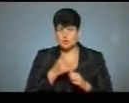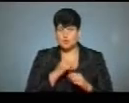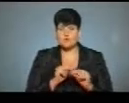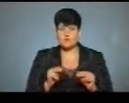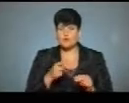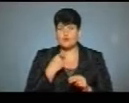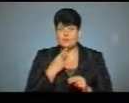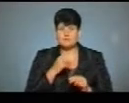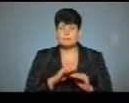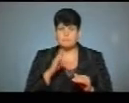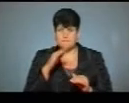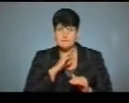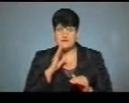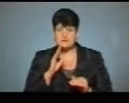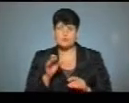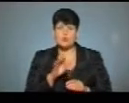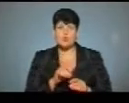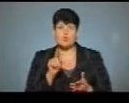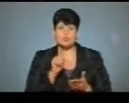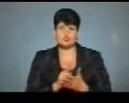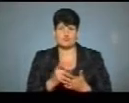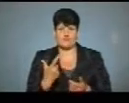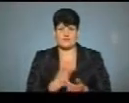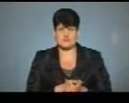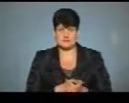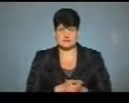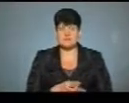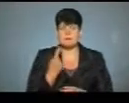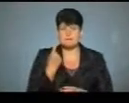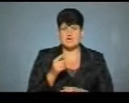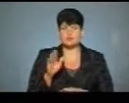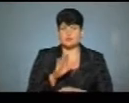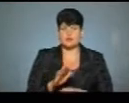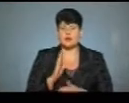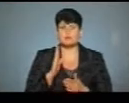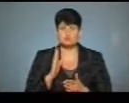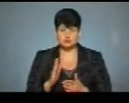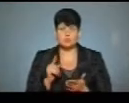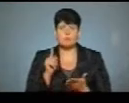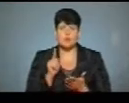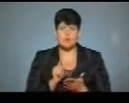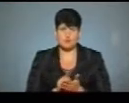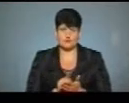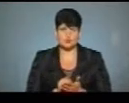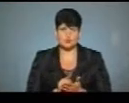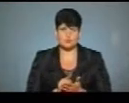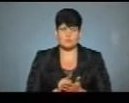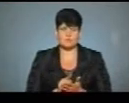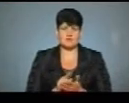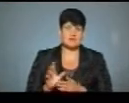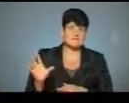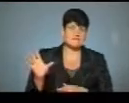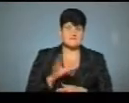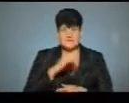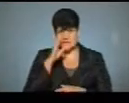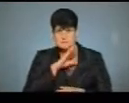повідомляють батьків-вихованців садка про обов'язкову вакцинацію. З 1 вересня будемо обов'язково всіх